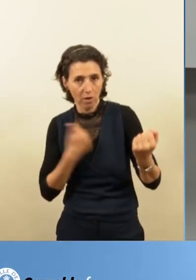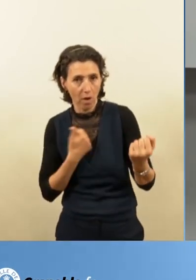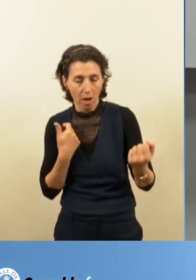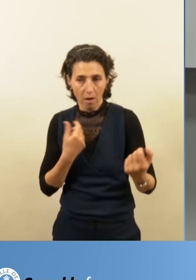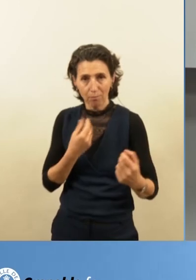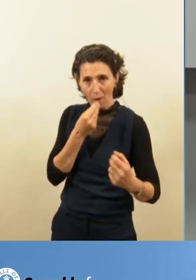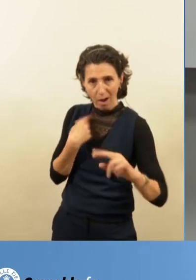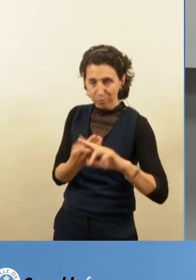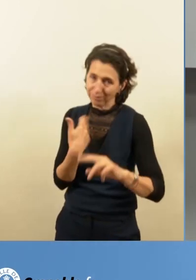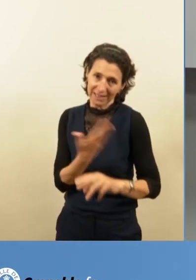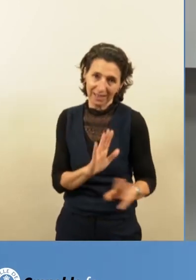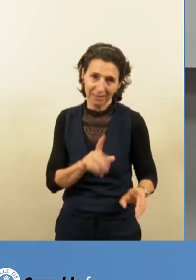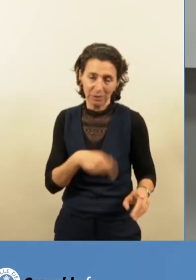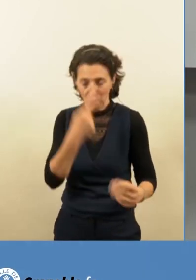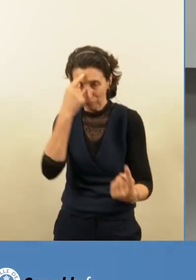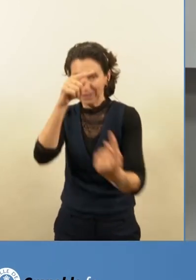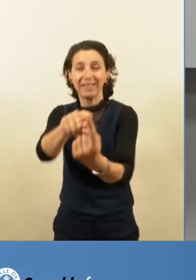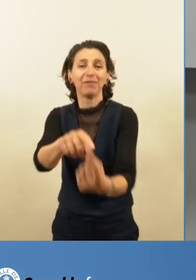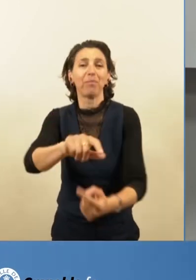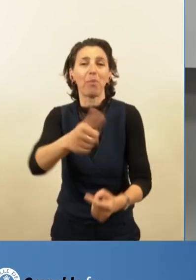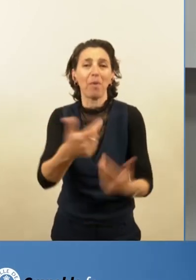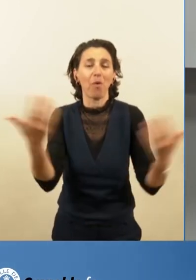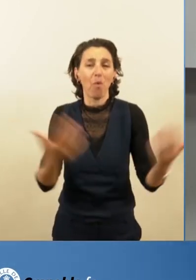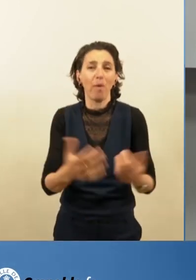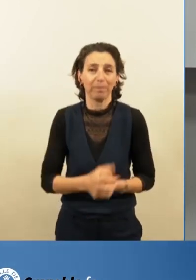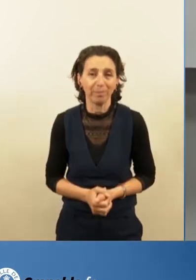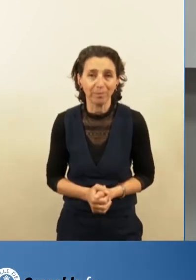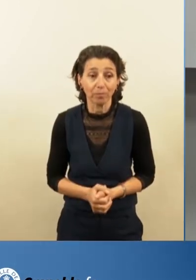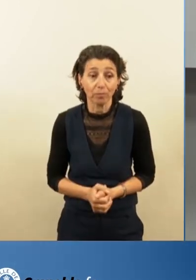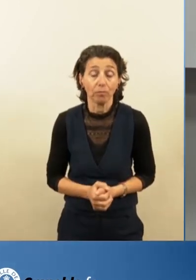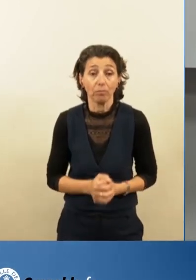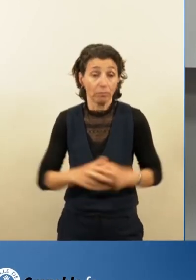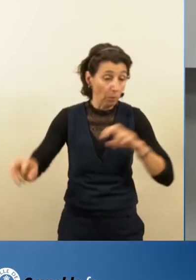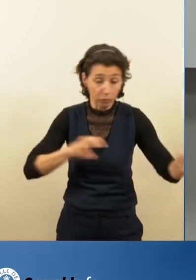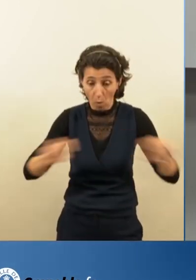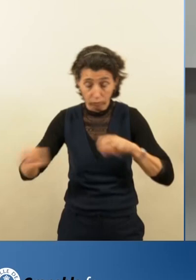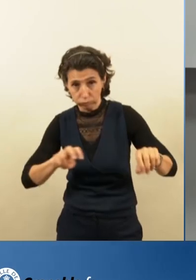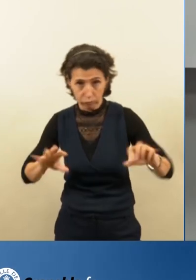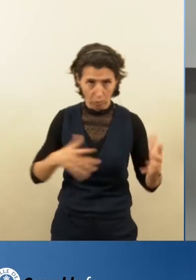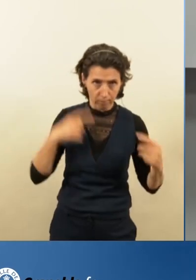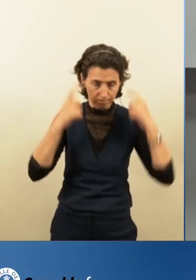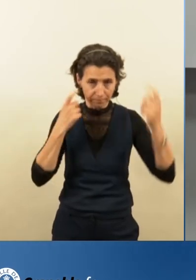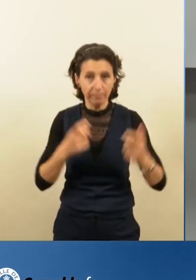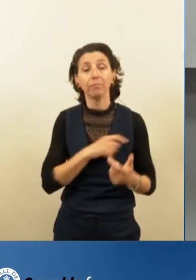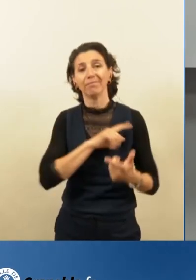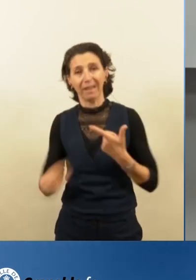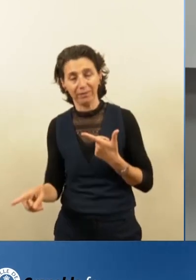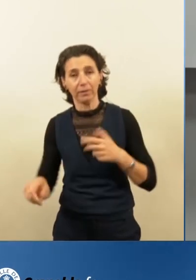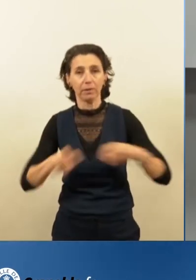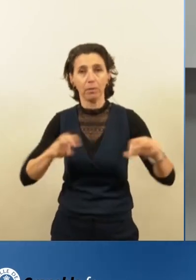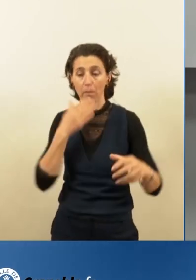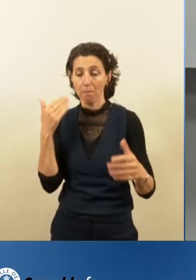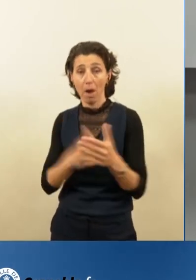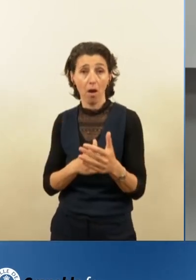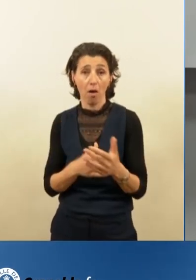l'objectif est d'abord là où on peut de questionner les déplacements et ensuite de choisir le mode de déplacement le plus efficace